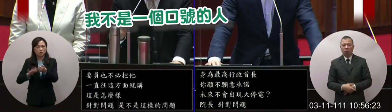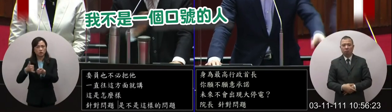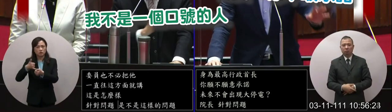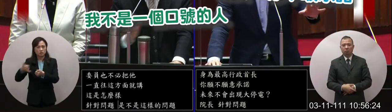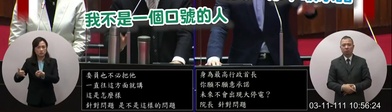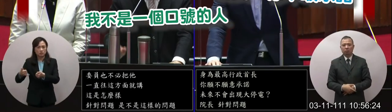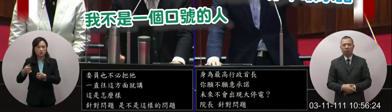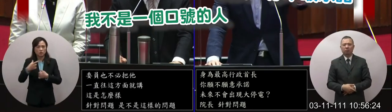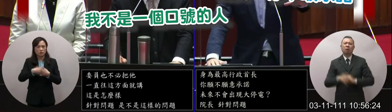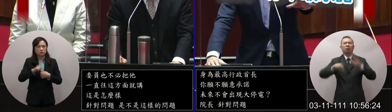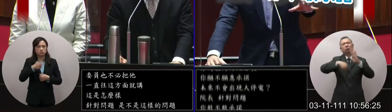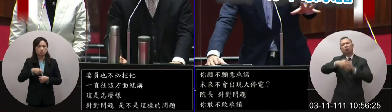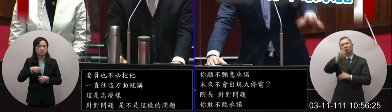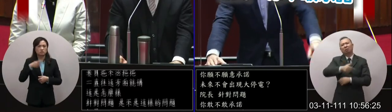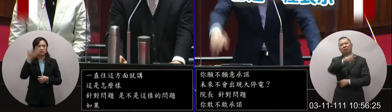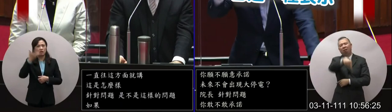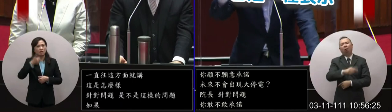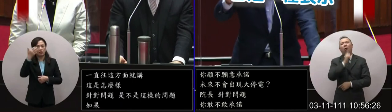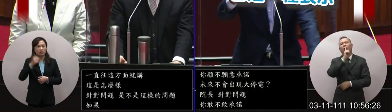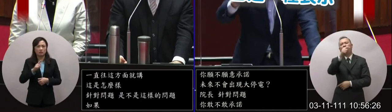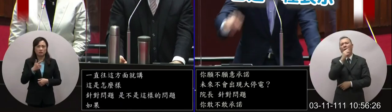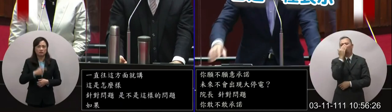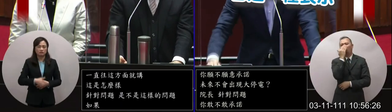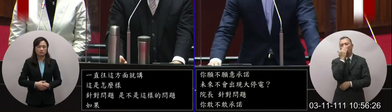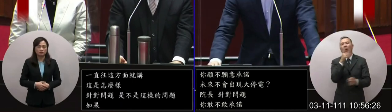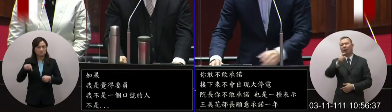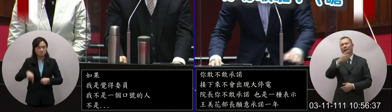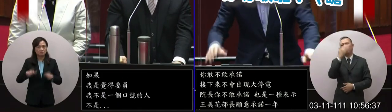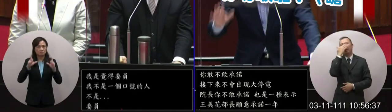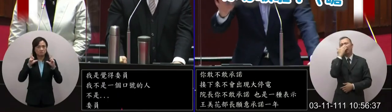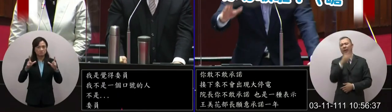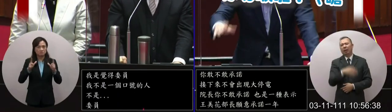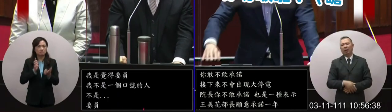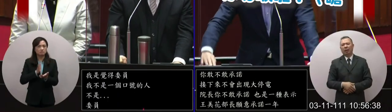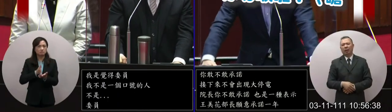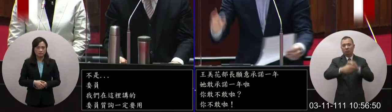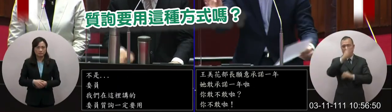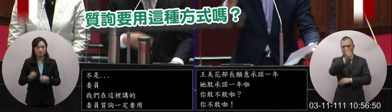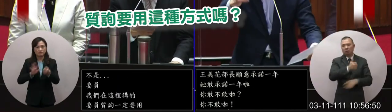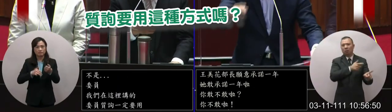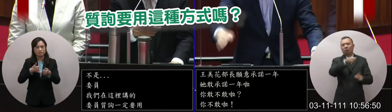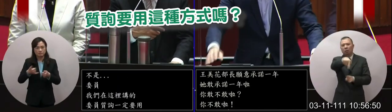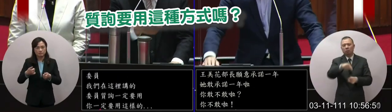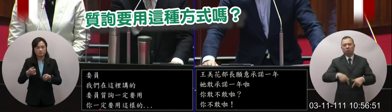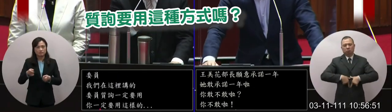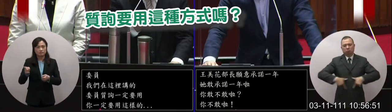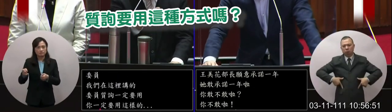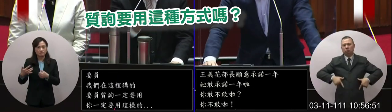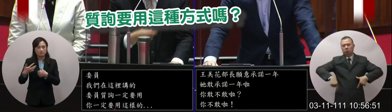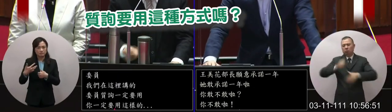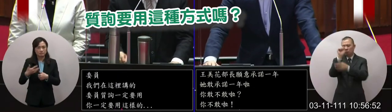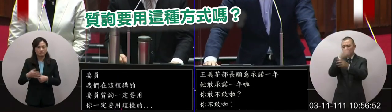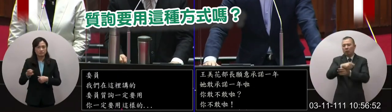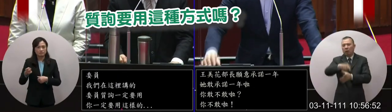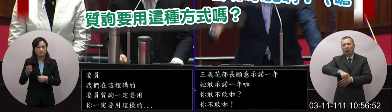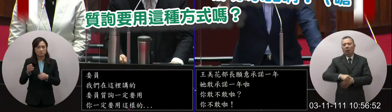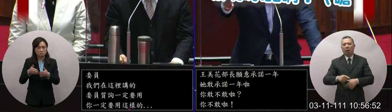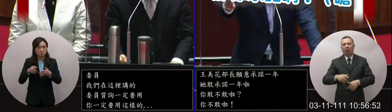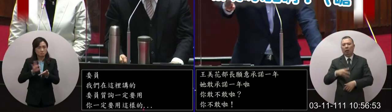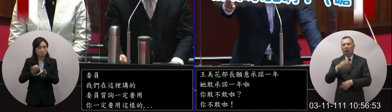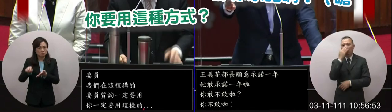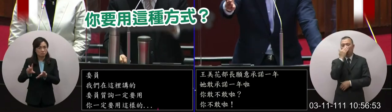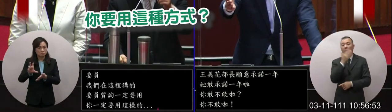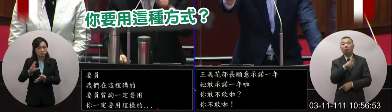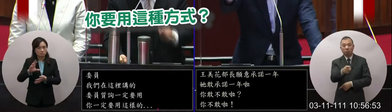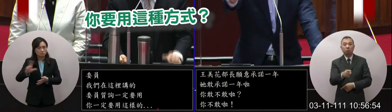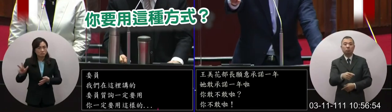不是一个口号的人。 院长，你不敢承诺，也是一种表示。你不敢了， 执行，执行要用这种方式吗？ 那你承